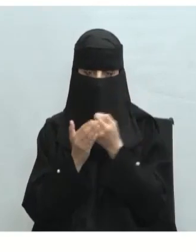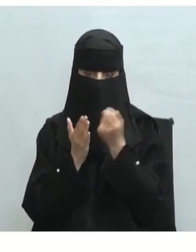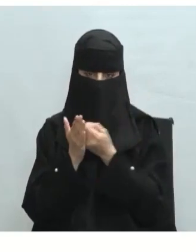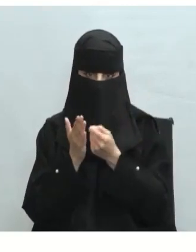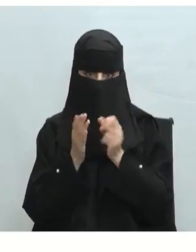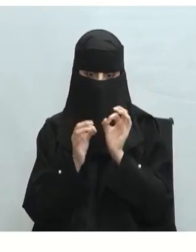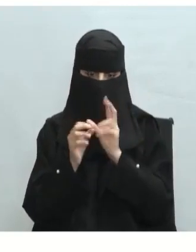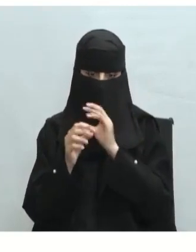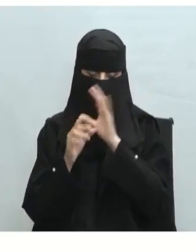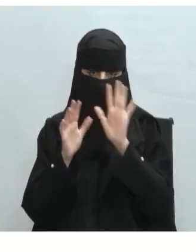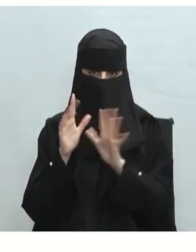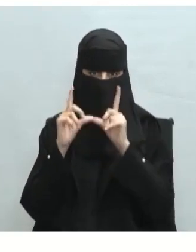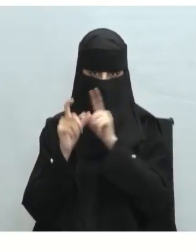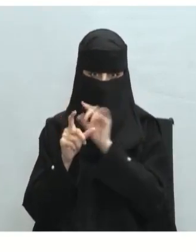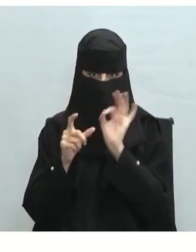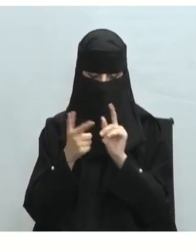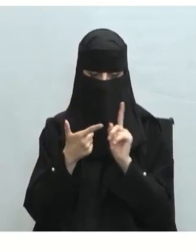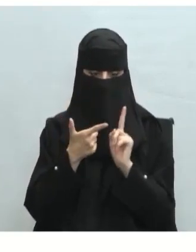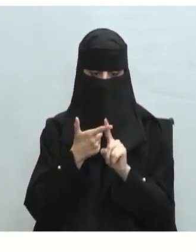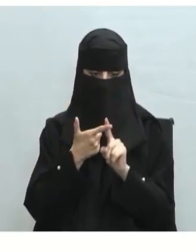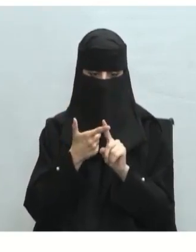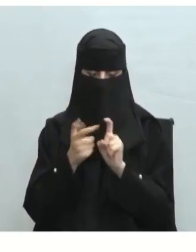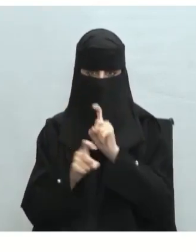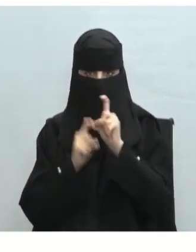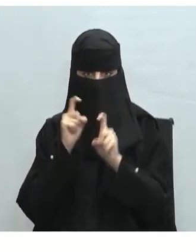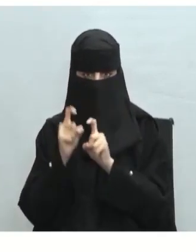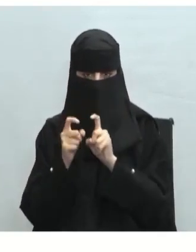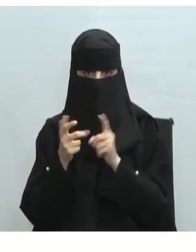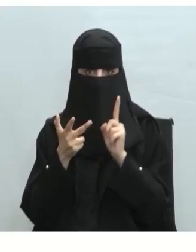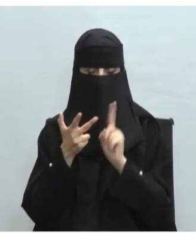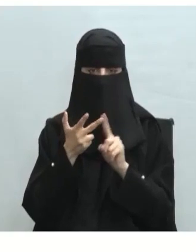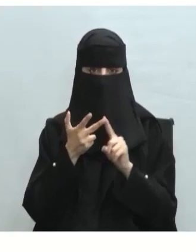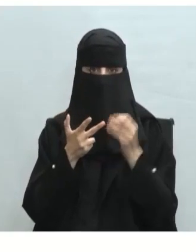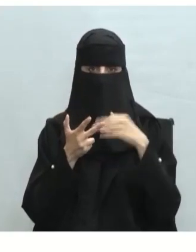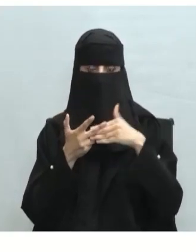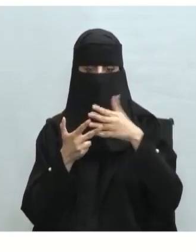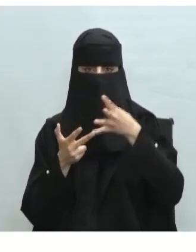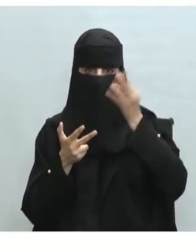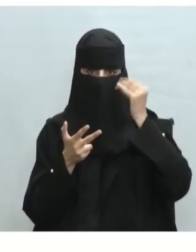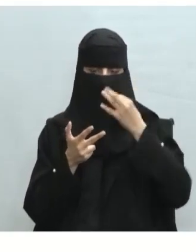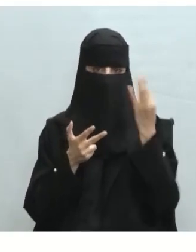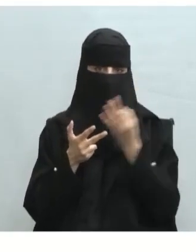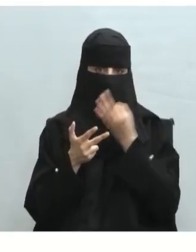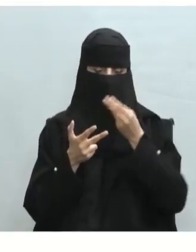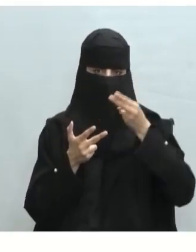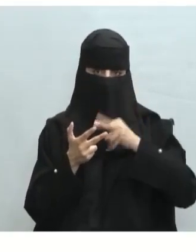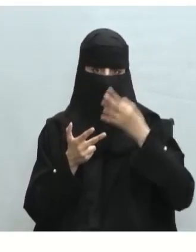هنا التسميع ايضا هنا زياده التركيز والفهم يكون التسميع ويكون ايضا التدوين